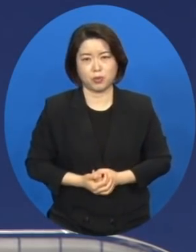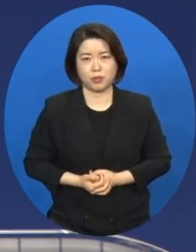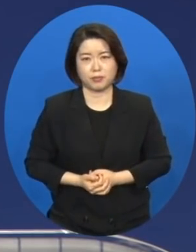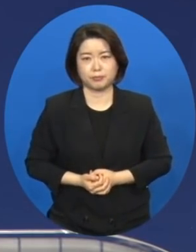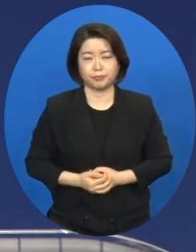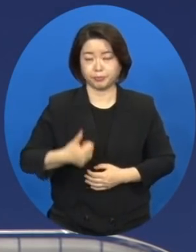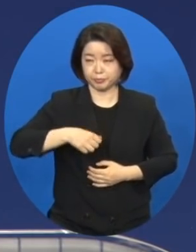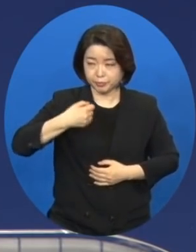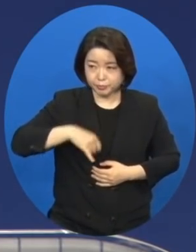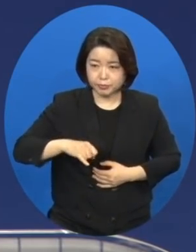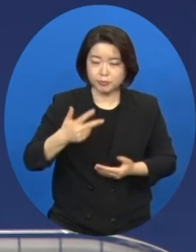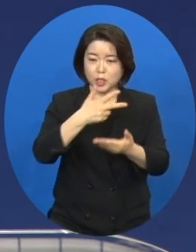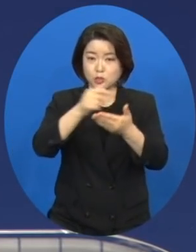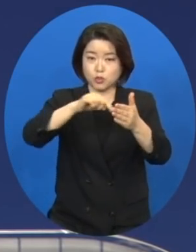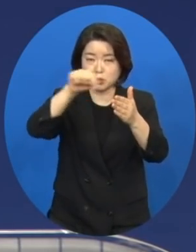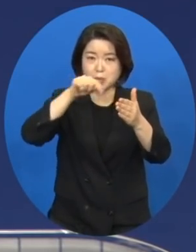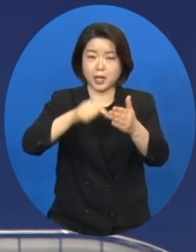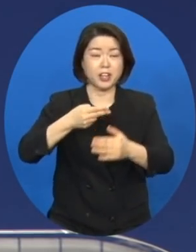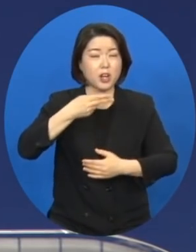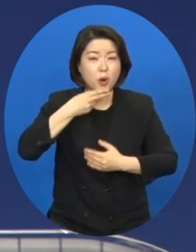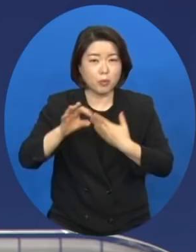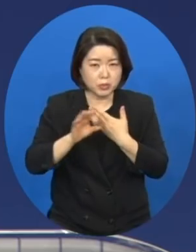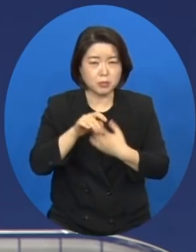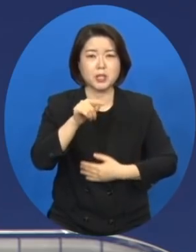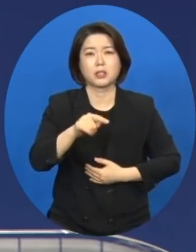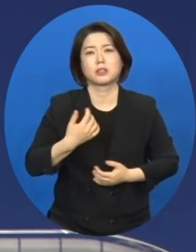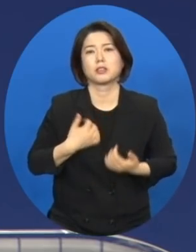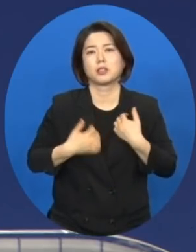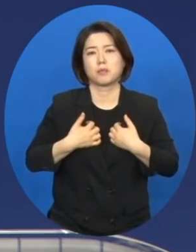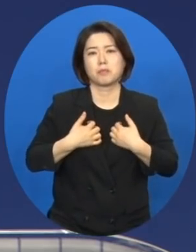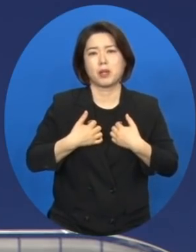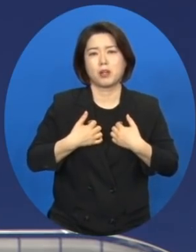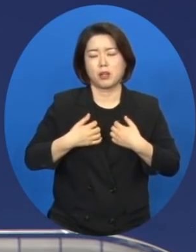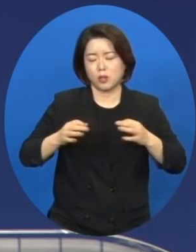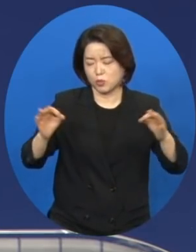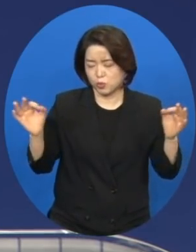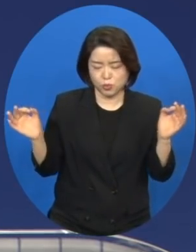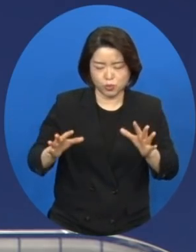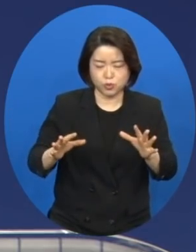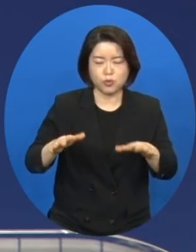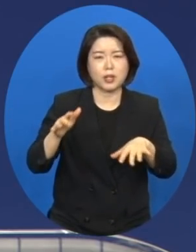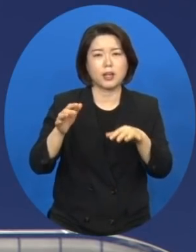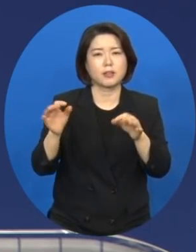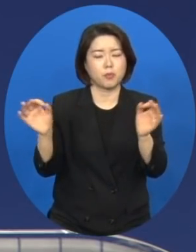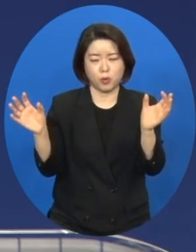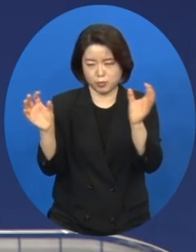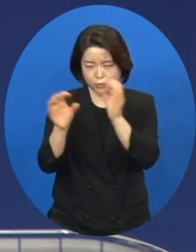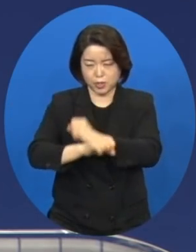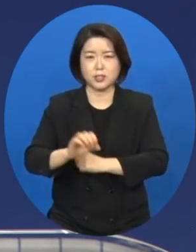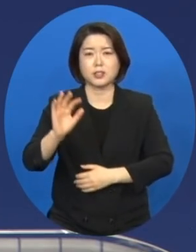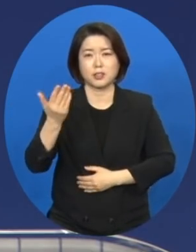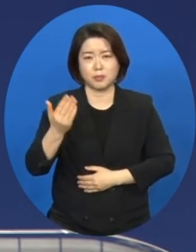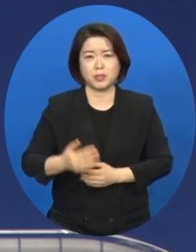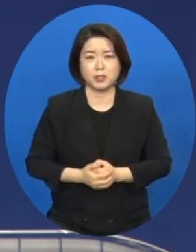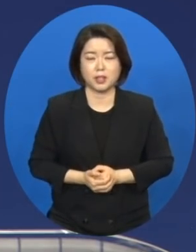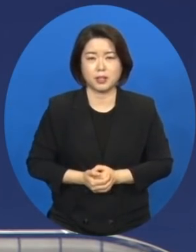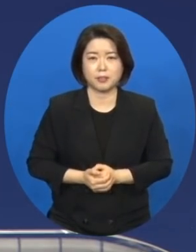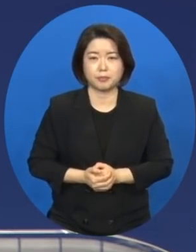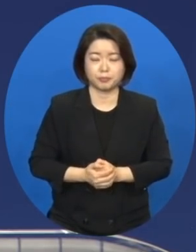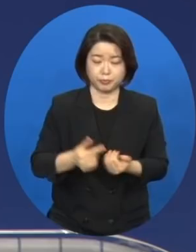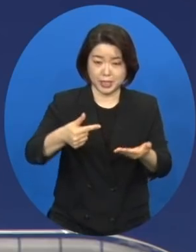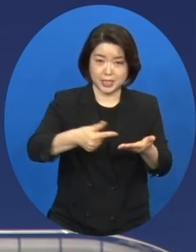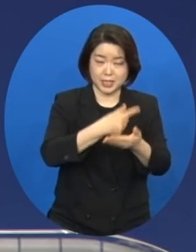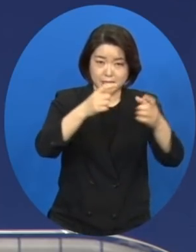자녀도 부모도 주 안에 있지 않으면 그 기쁨은 다 금세 사라지는 기쁨일 수 있다는 거예요. 가나의 혼잔치에